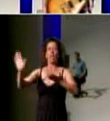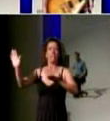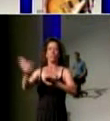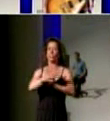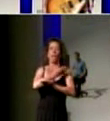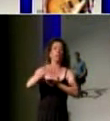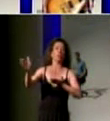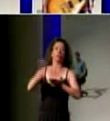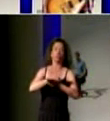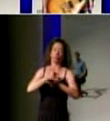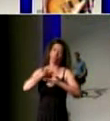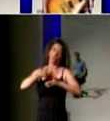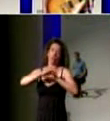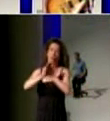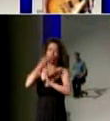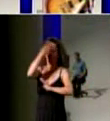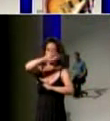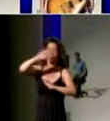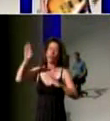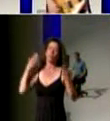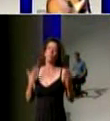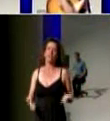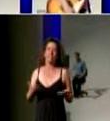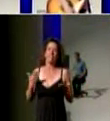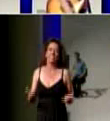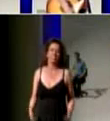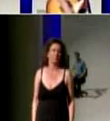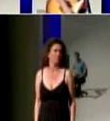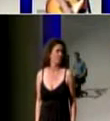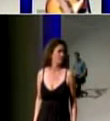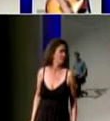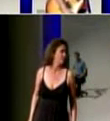m'a présenté à tout le Québec. On vous fait cette chanson avec grand plaisir.